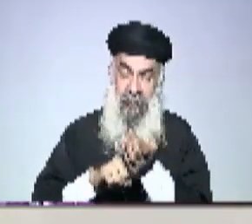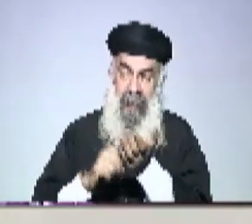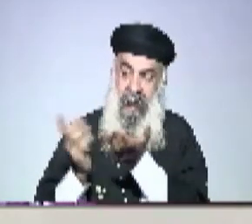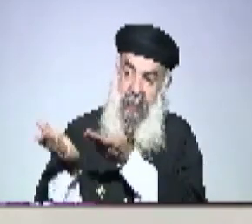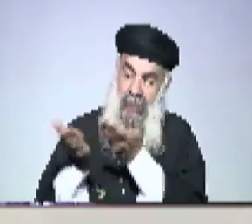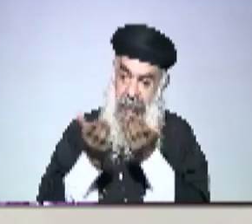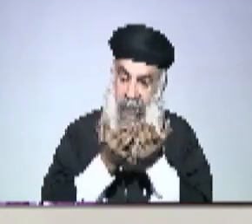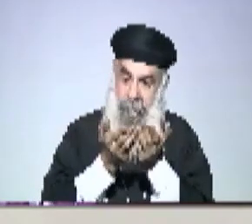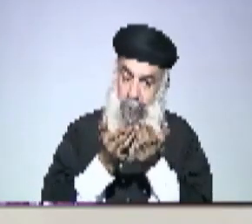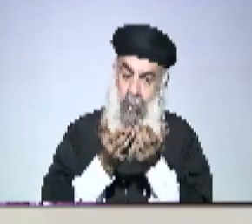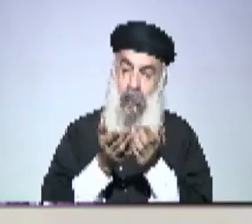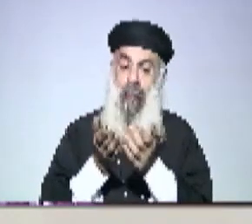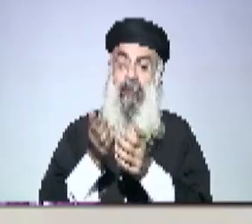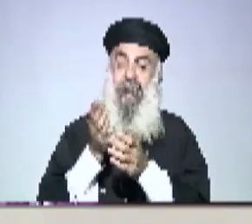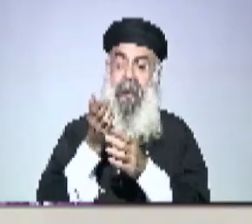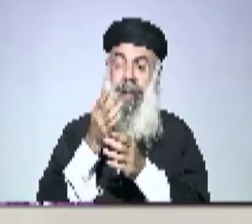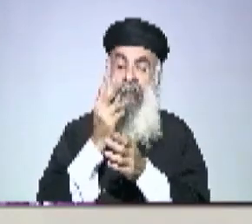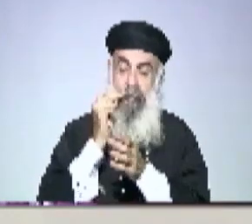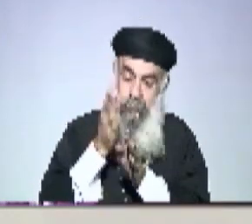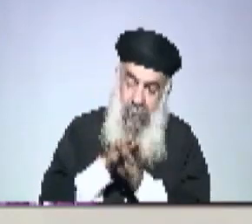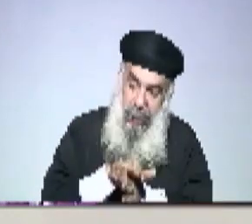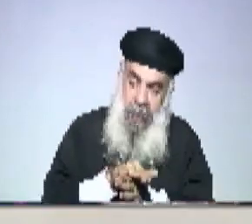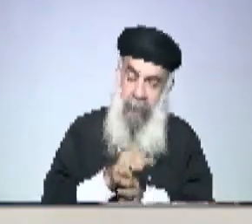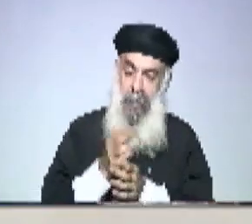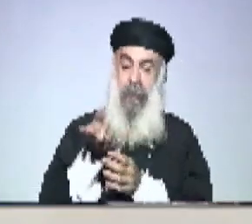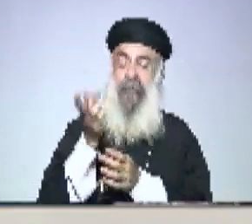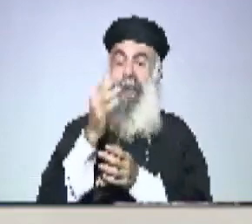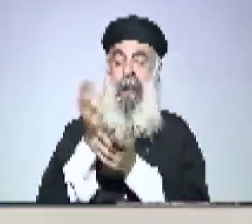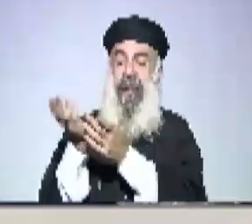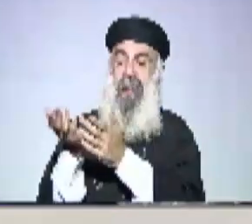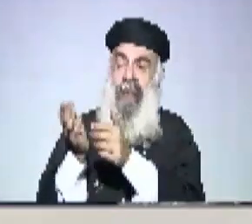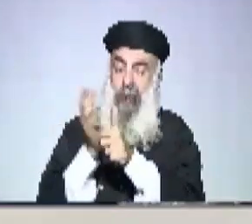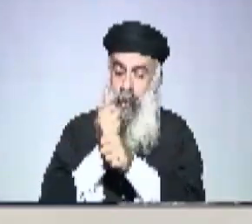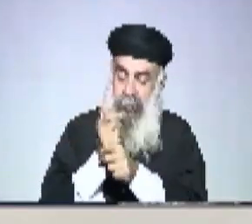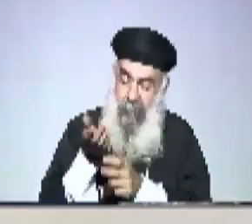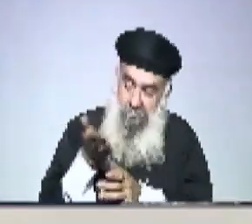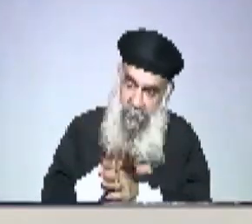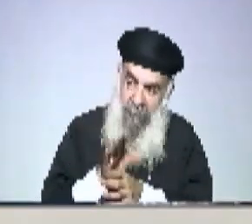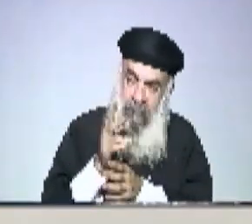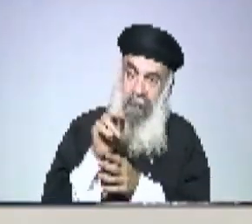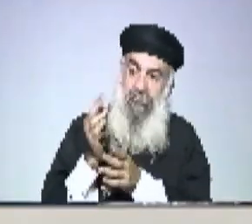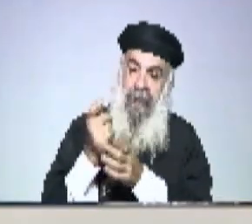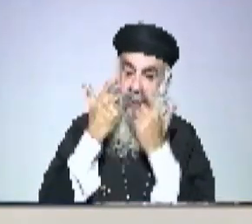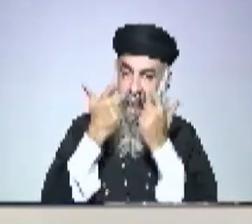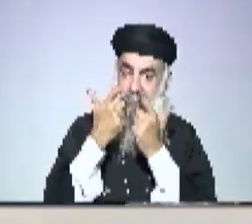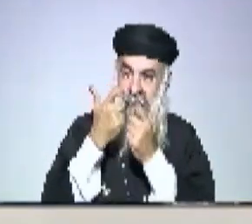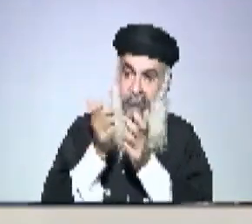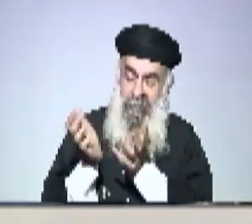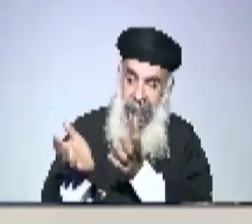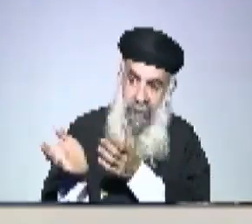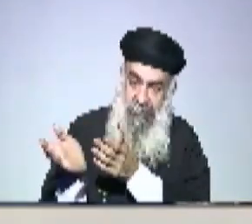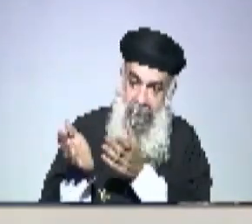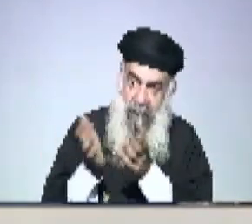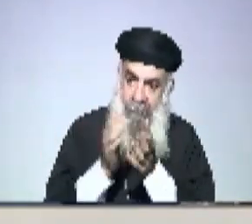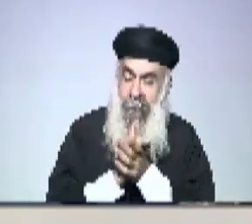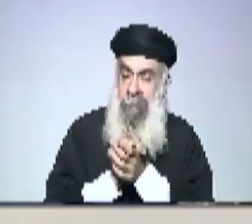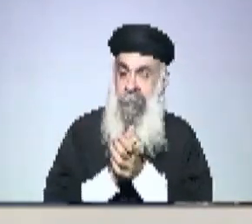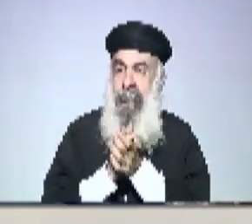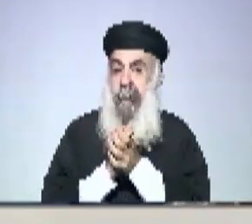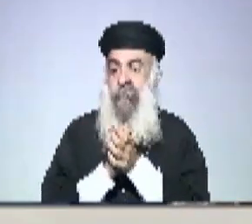والارمله فاحنا ناخد بالنا يعني ناخد بالنا ازاي بقى